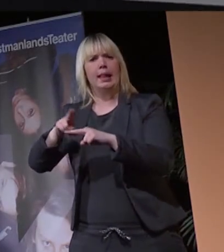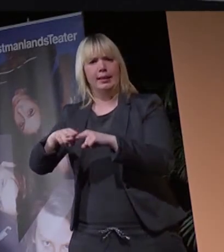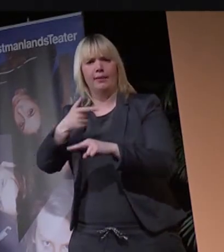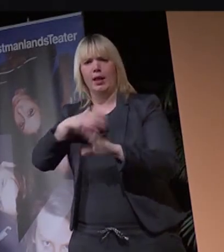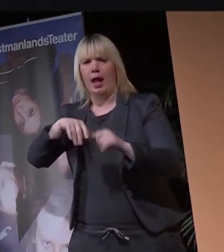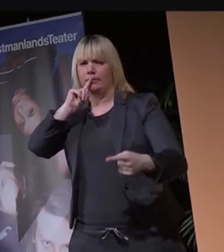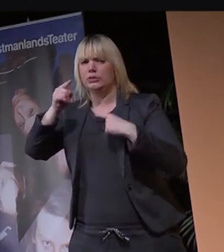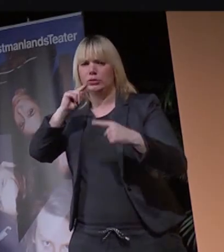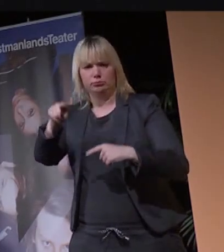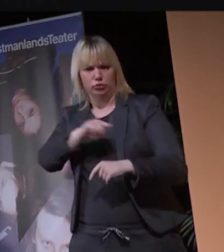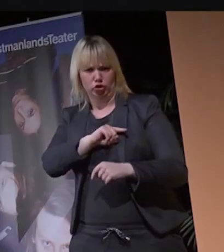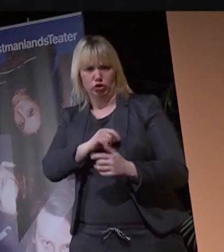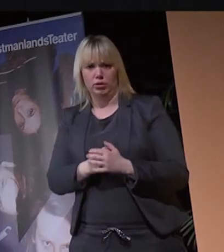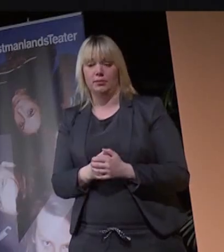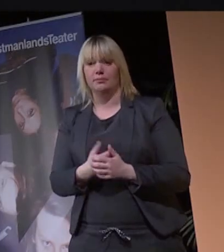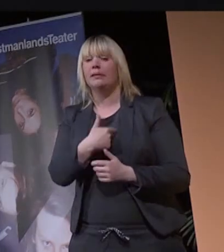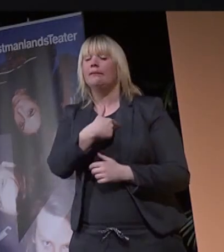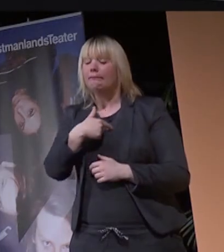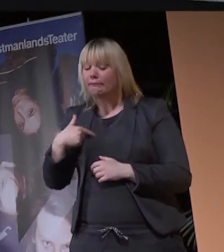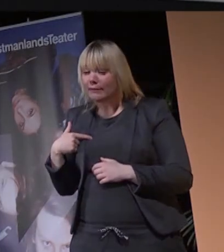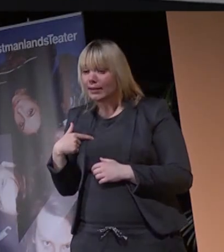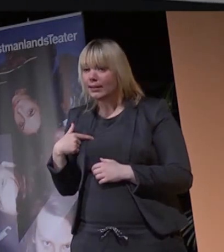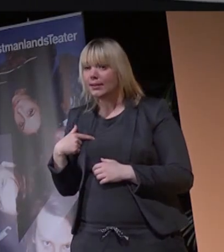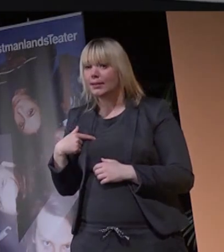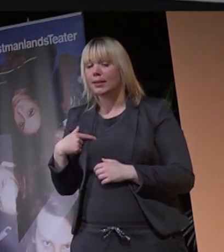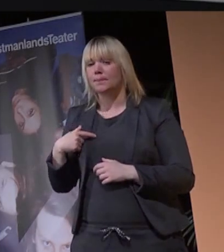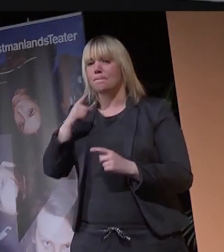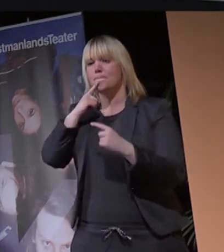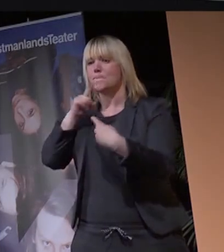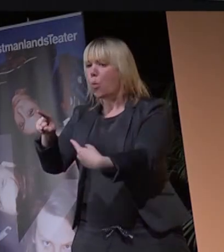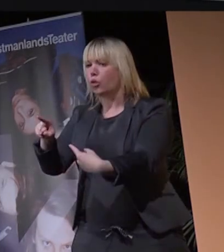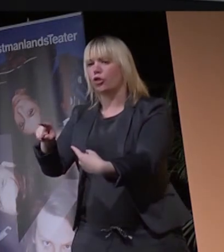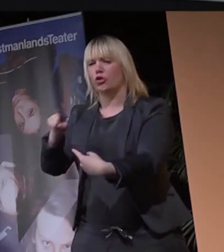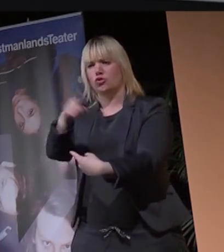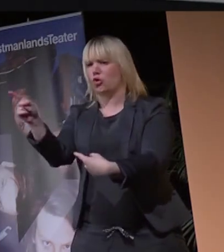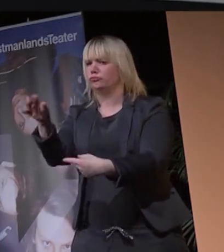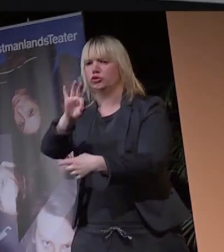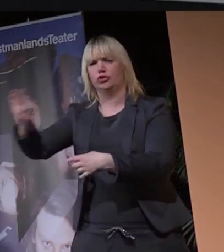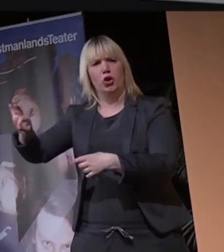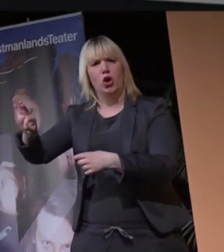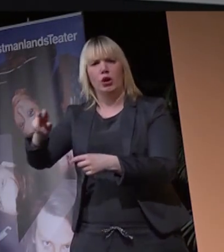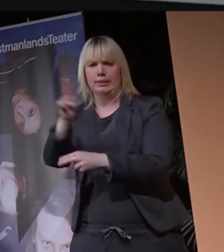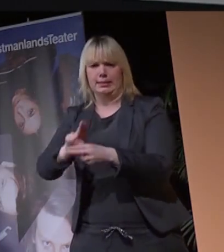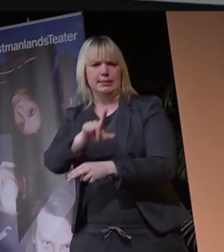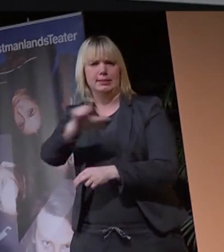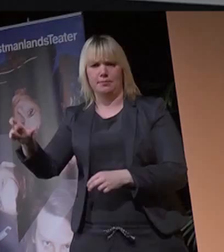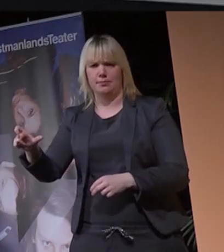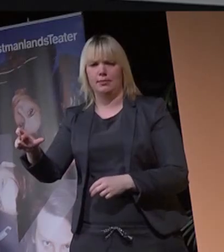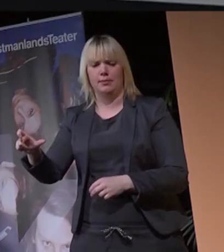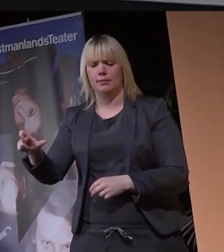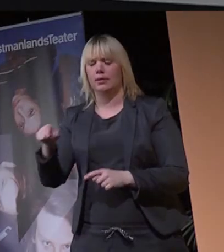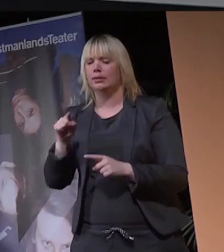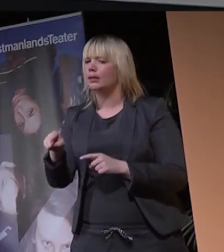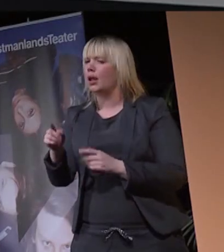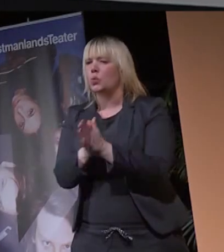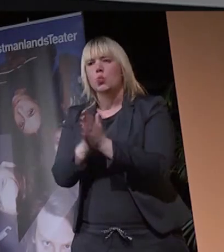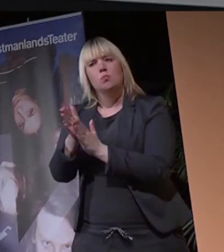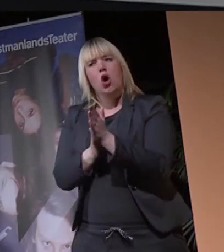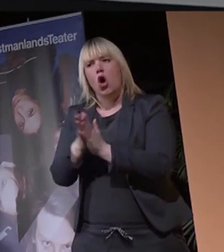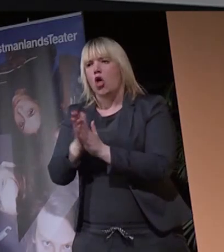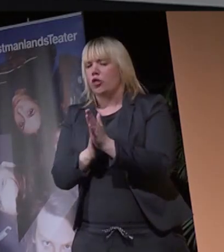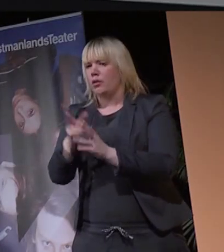vi var ju förstås emot att man tog bort de estetiska ämnena. Det är ju en utmaning vi har framför oss och vi